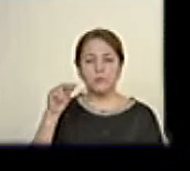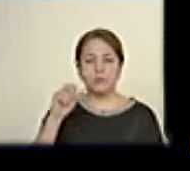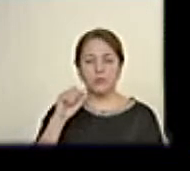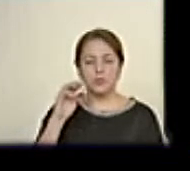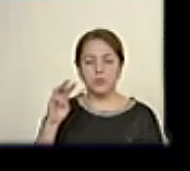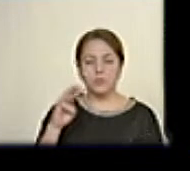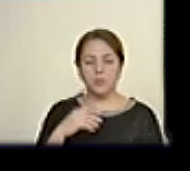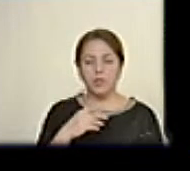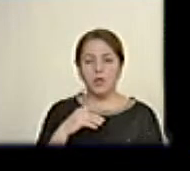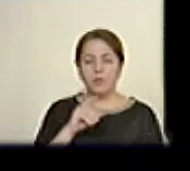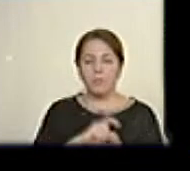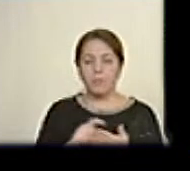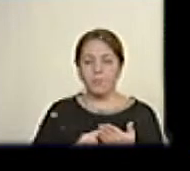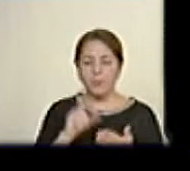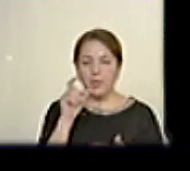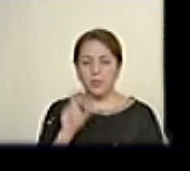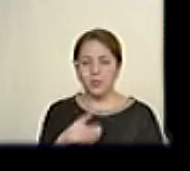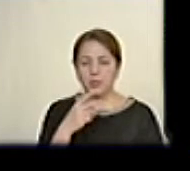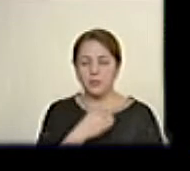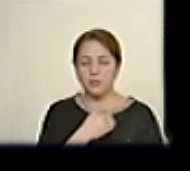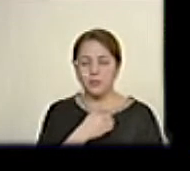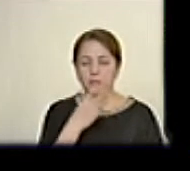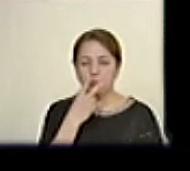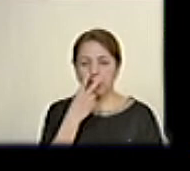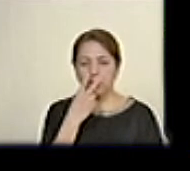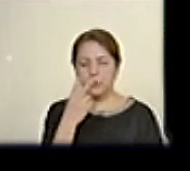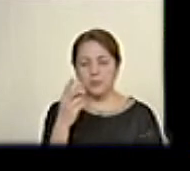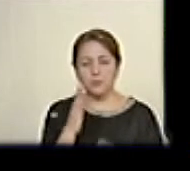трепетное отношение к явлениям природы.